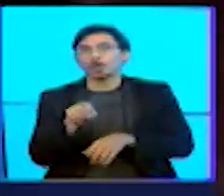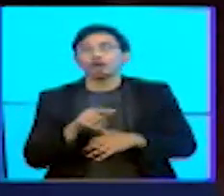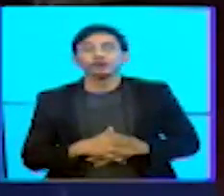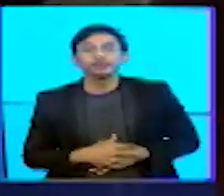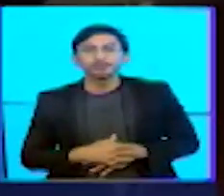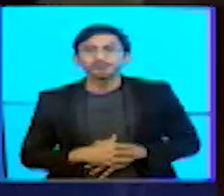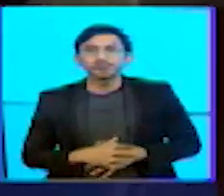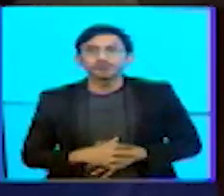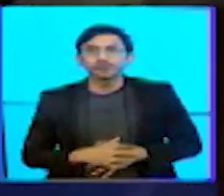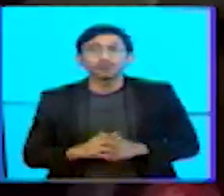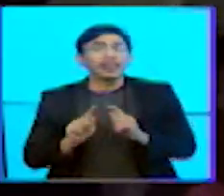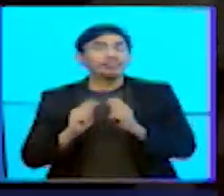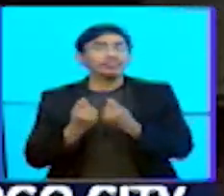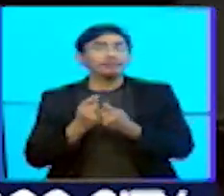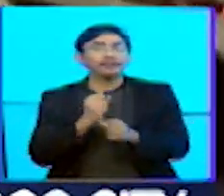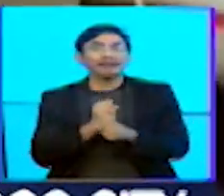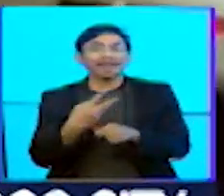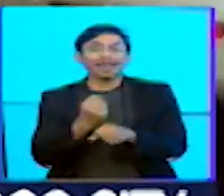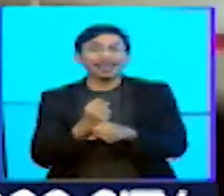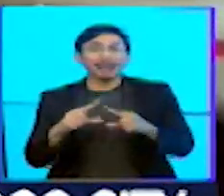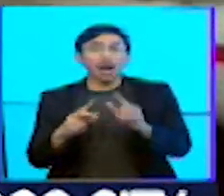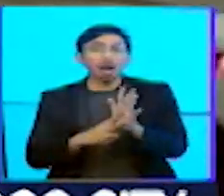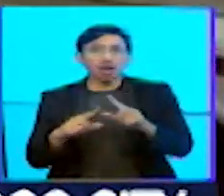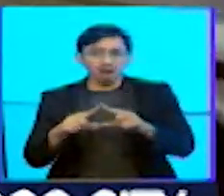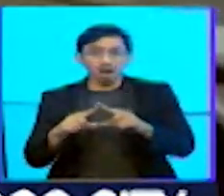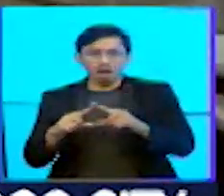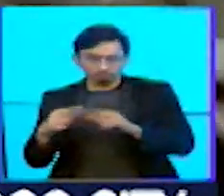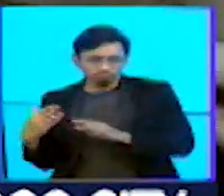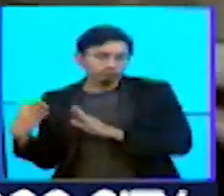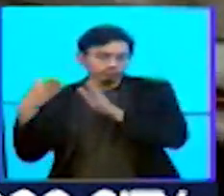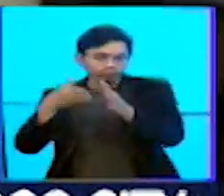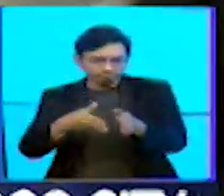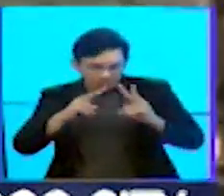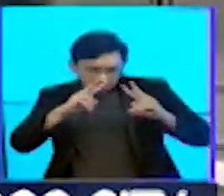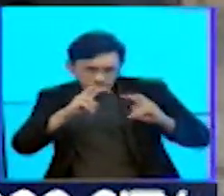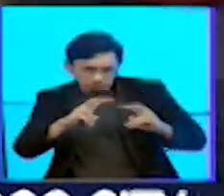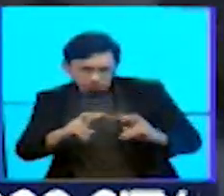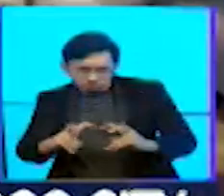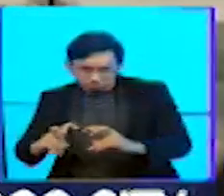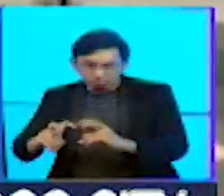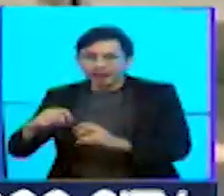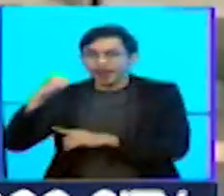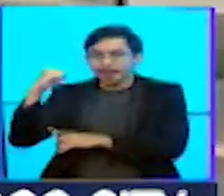Tim Gegana Kelapa 2 Depok, Jawa Barat telah diterjunkan guna menyelidiki penyebab ambruknya sisi kanan Mall Margo City.